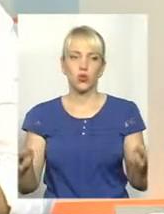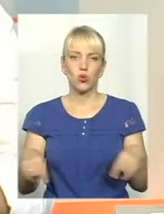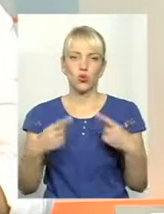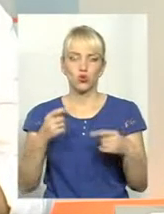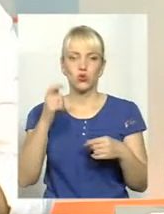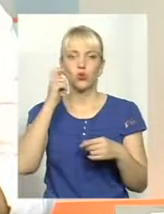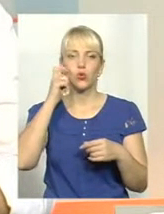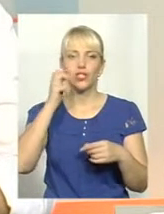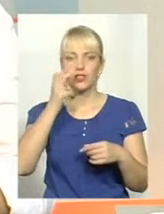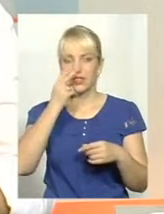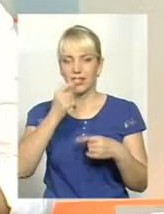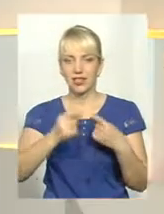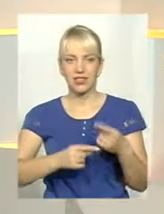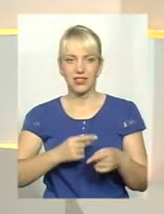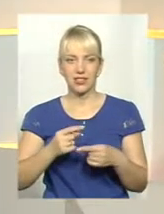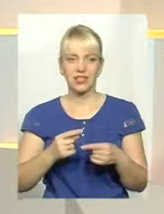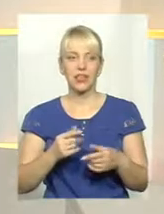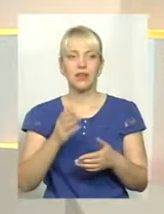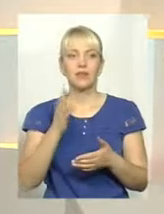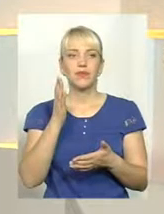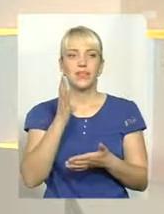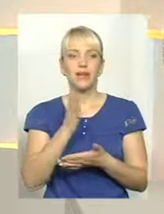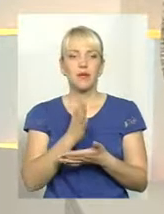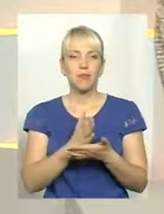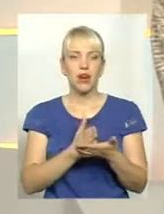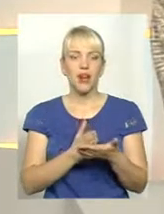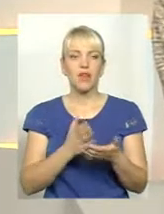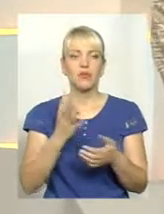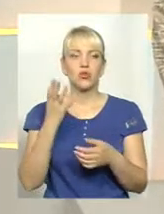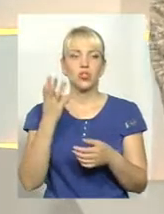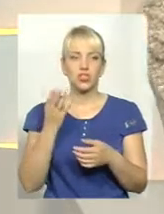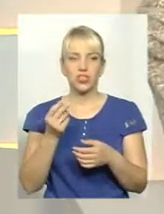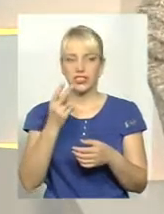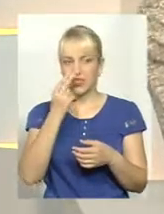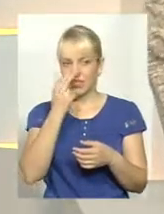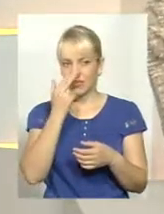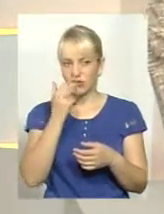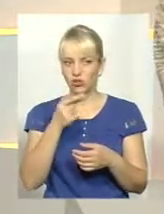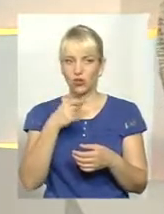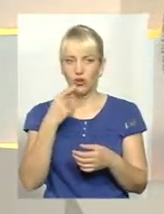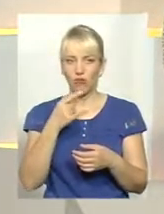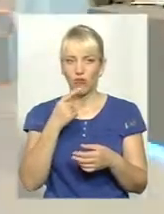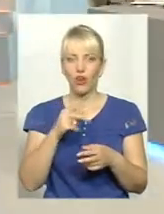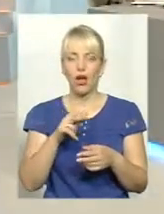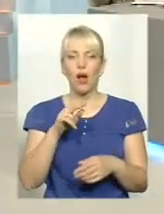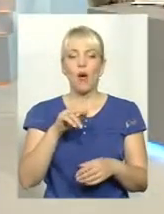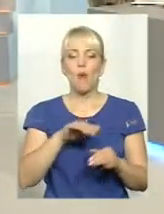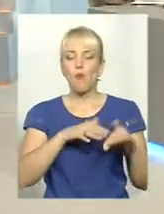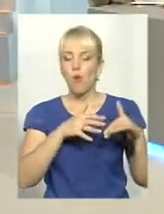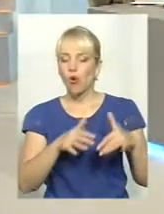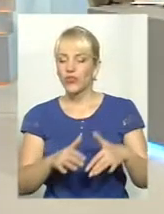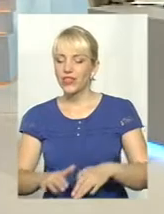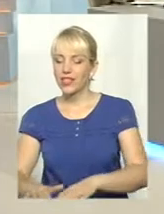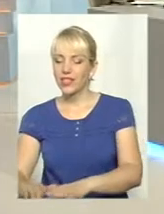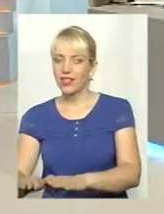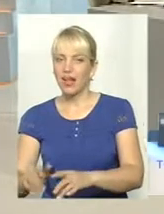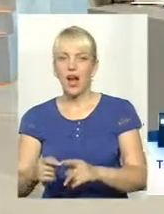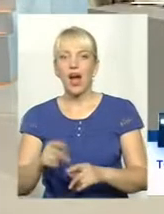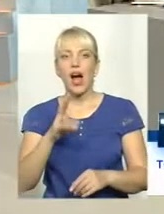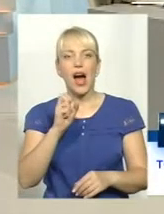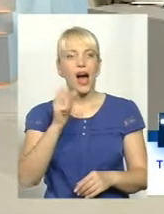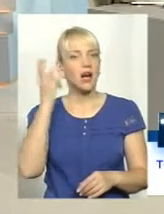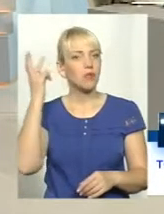тут ніколи не вмирали, вони завжди жили. І мені здається, що саме Подільський край є одним із тих джерел, які сьогодні